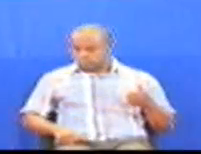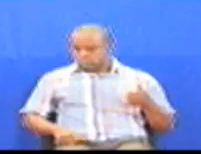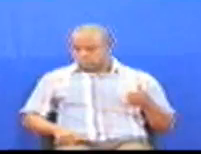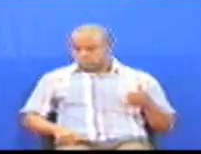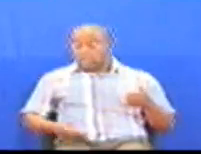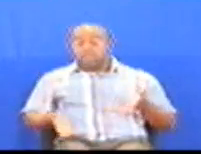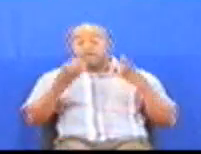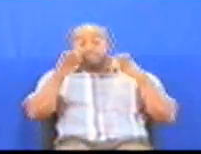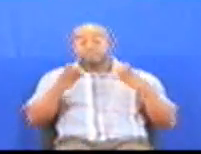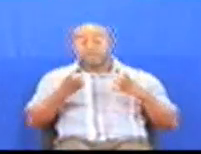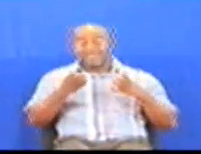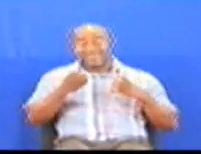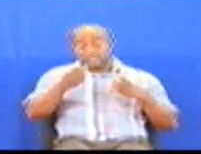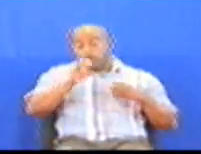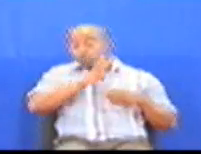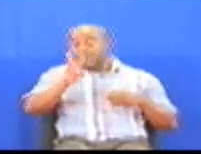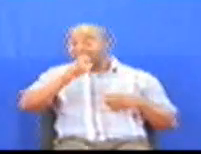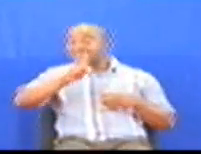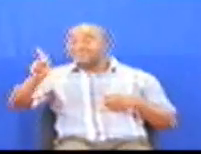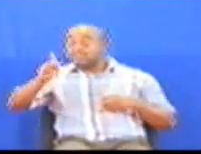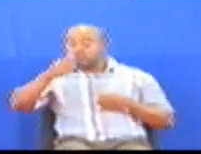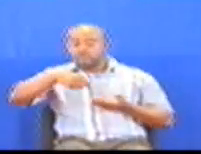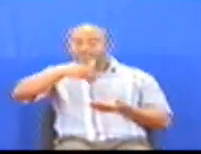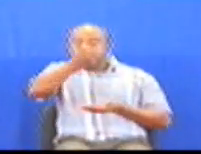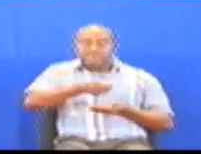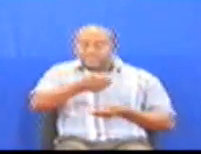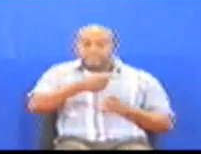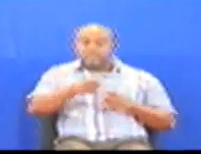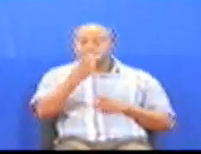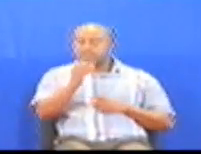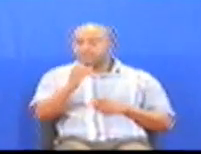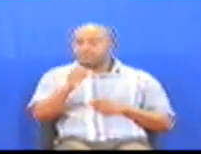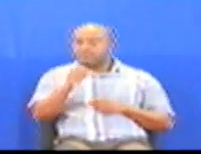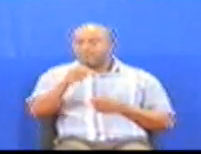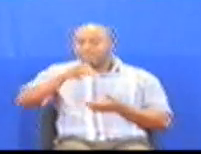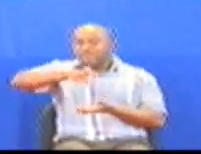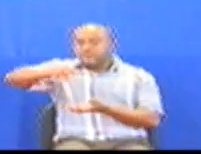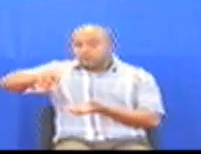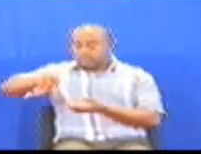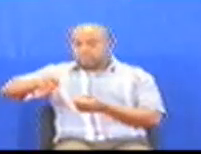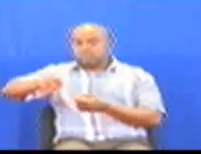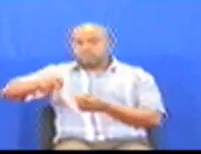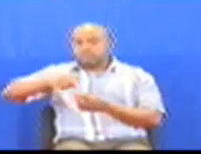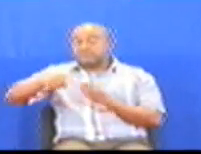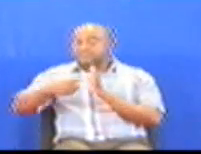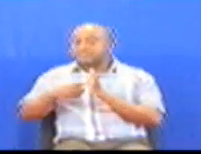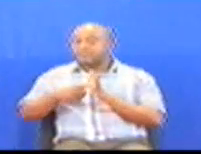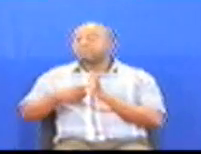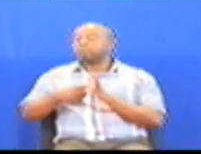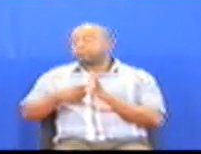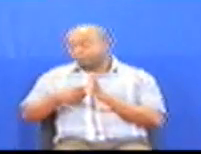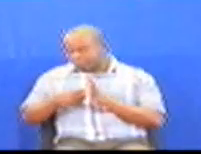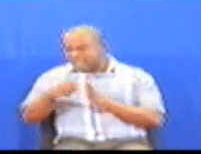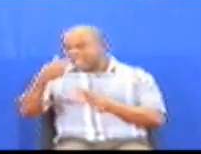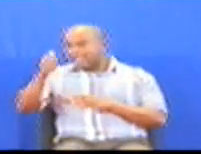wilaya Kilindi na vijiji 102, vitongoji 611, tarafa nne tuna kituo cha afya kimoja